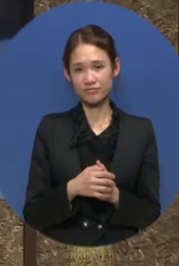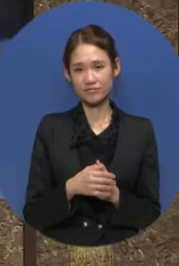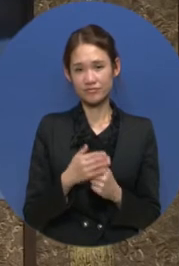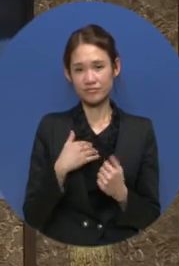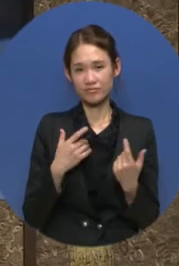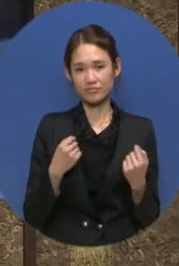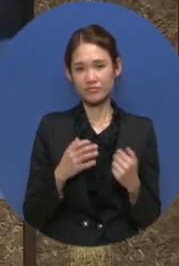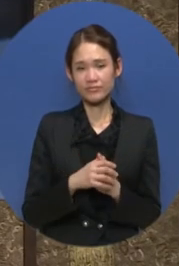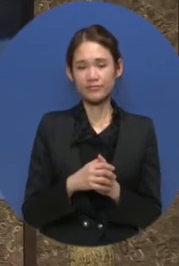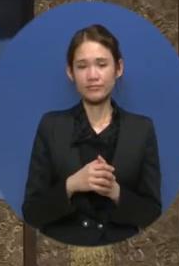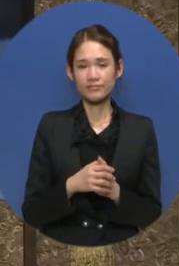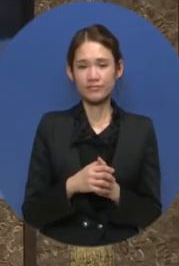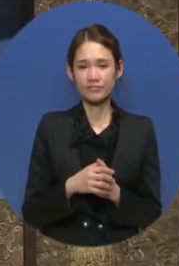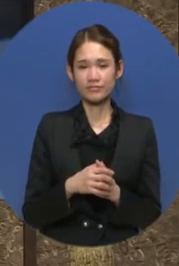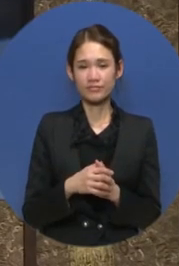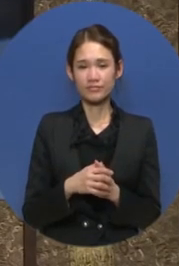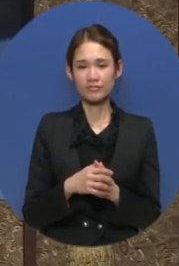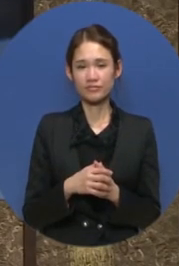같은 경우에는